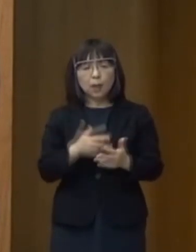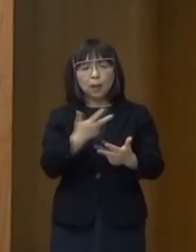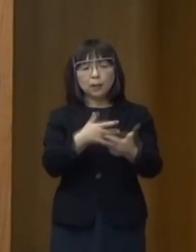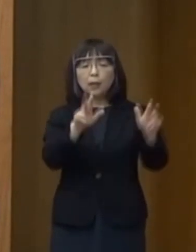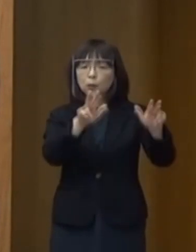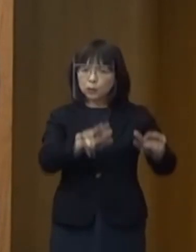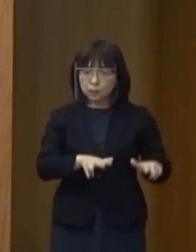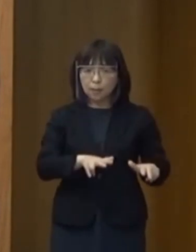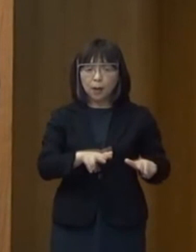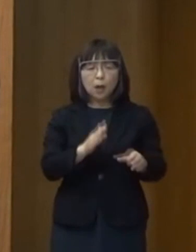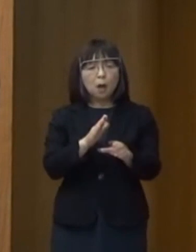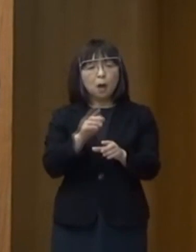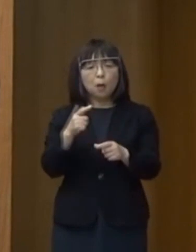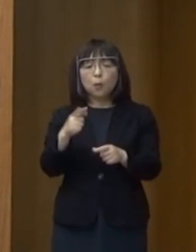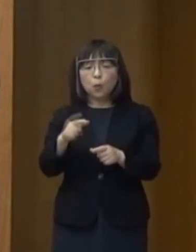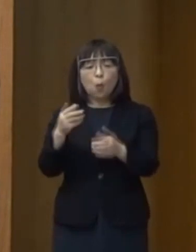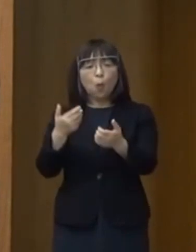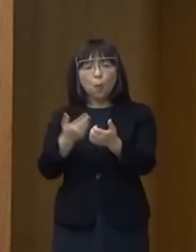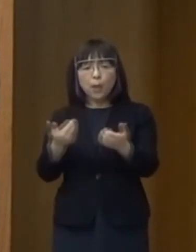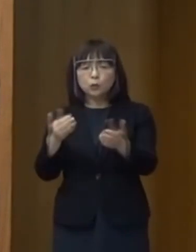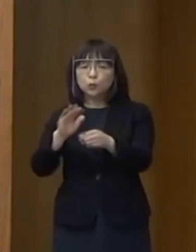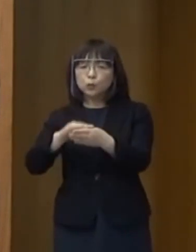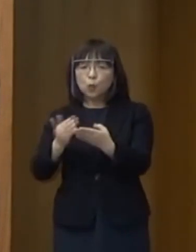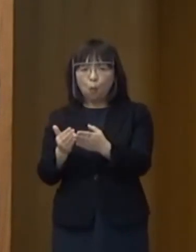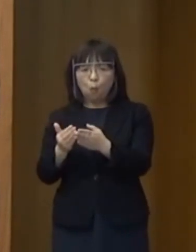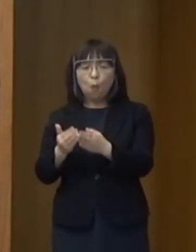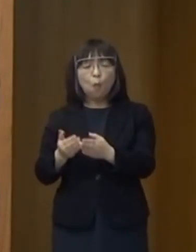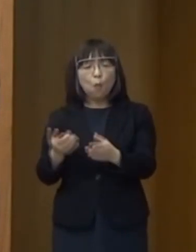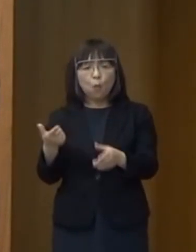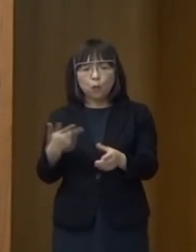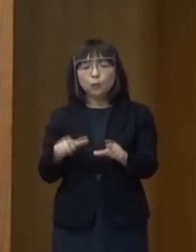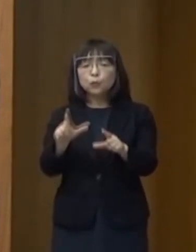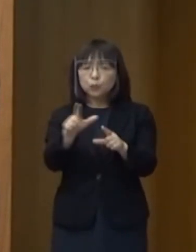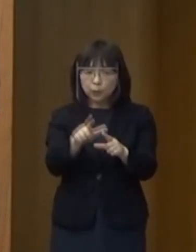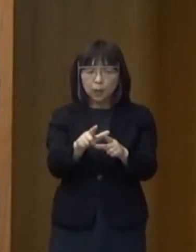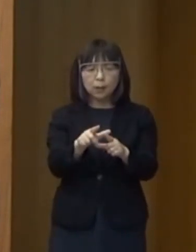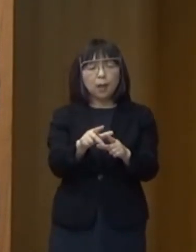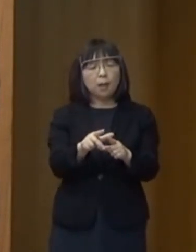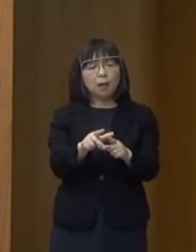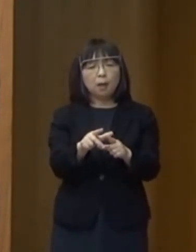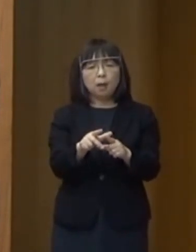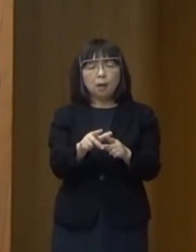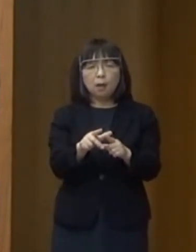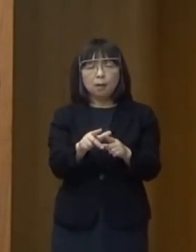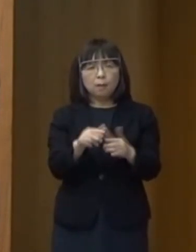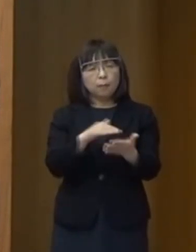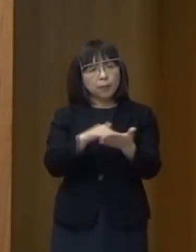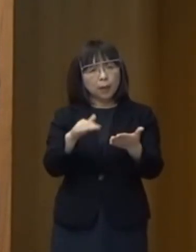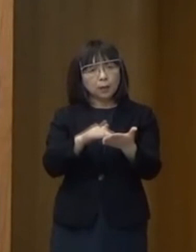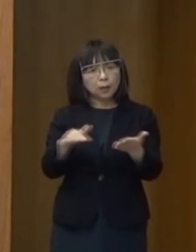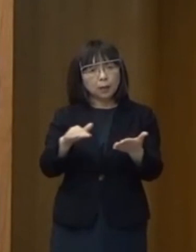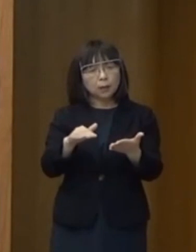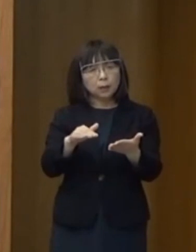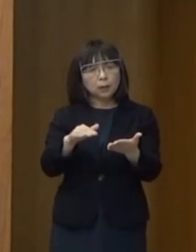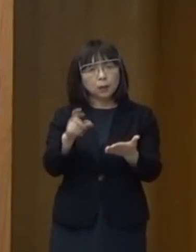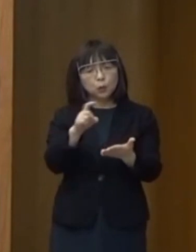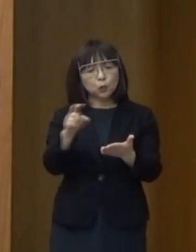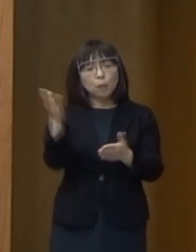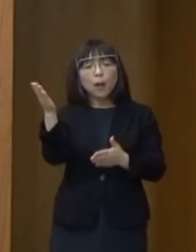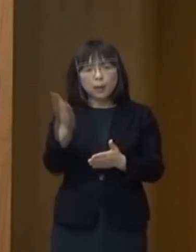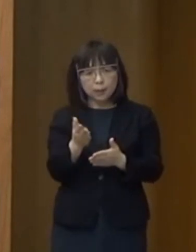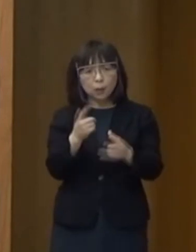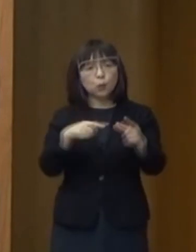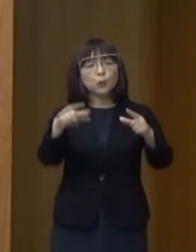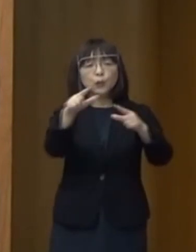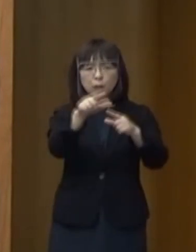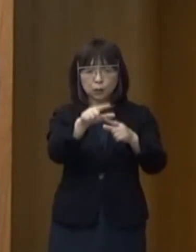広島市、東別町を追加することとし、2つの市町で約1割程度増える見